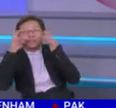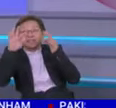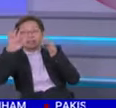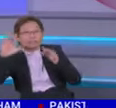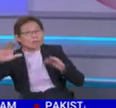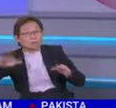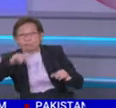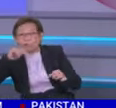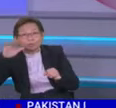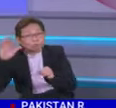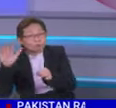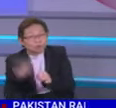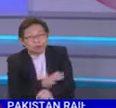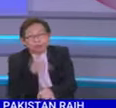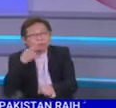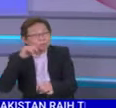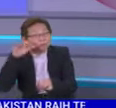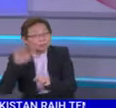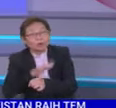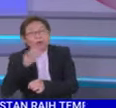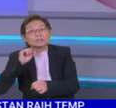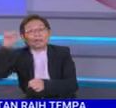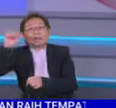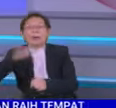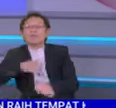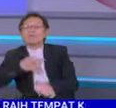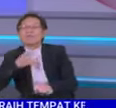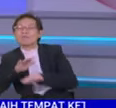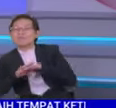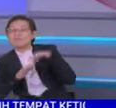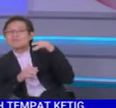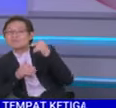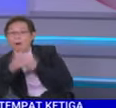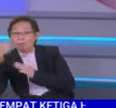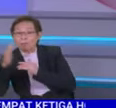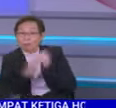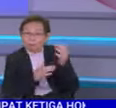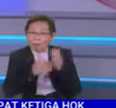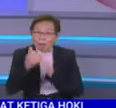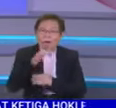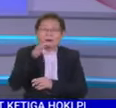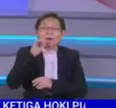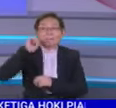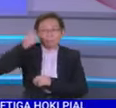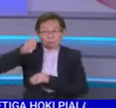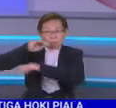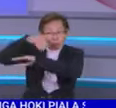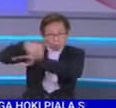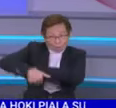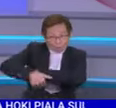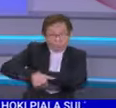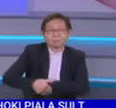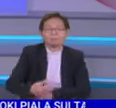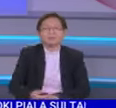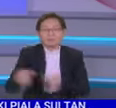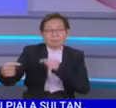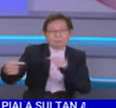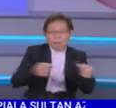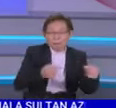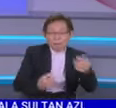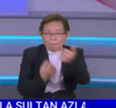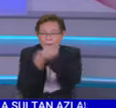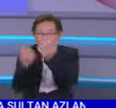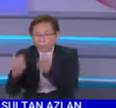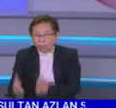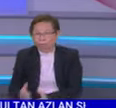masih belum cukup buat Sabah FC untuk berasa selesa apabila beraksi di Stabilikas malam esok. Meskipun turun di hadapan penyokong